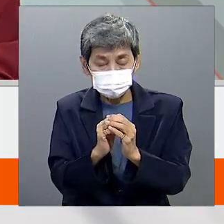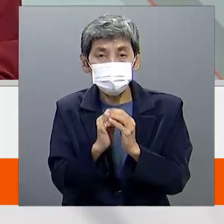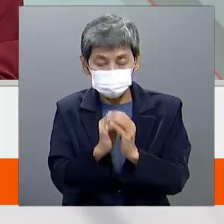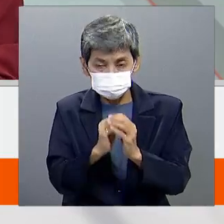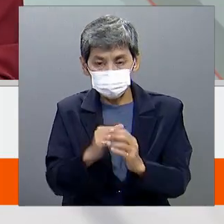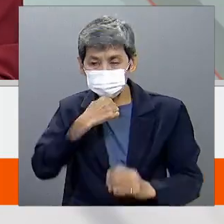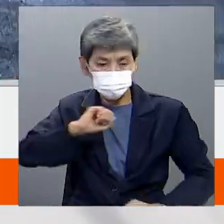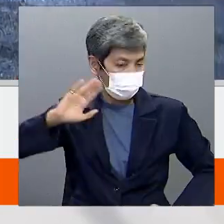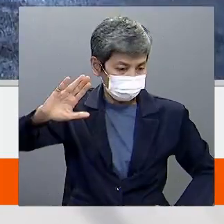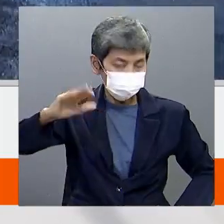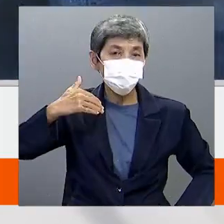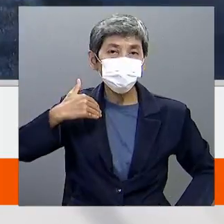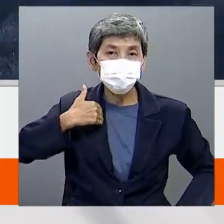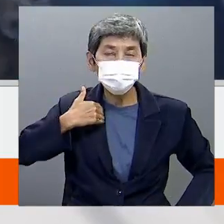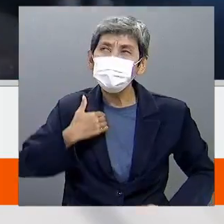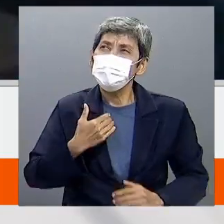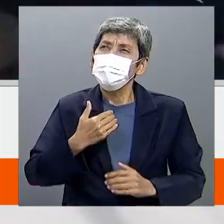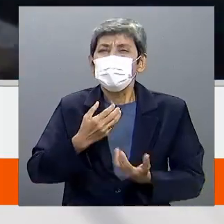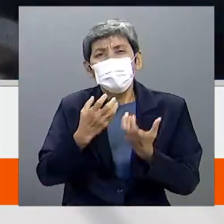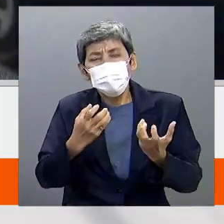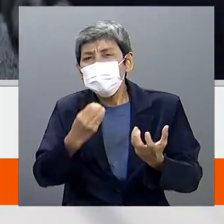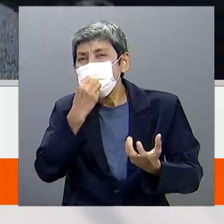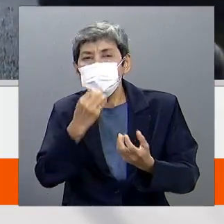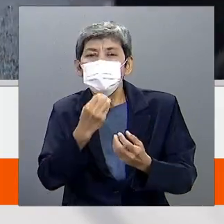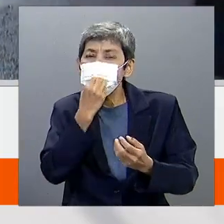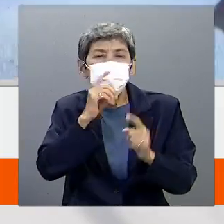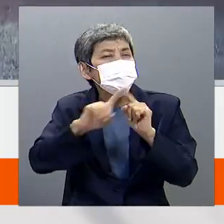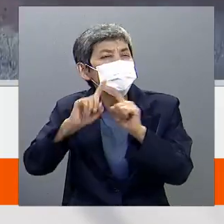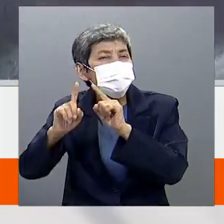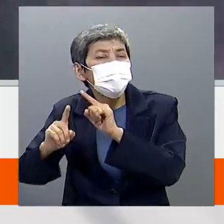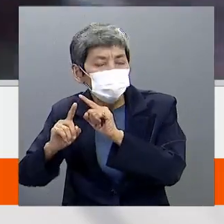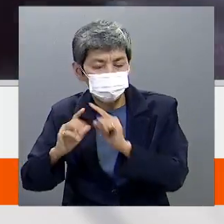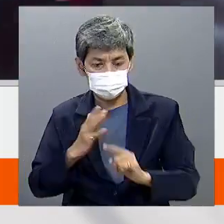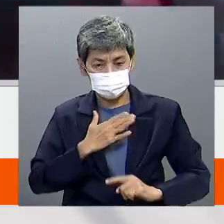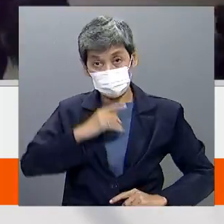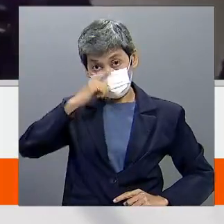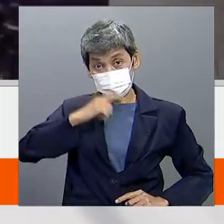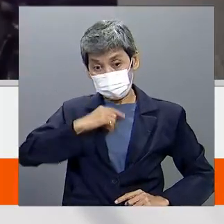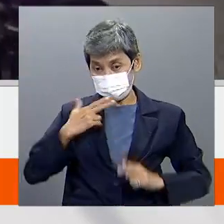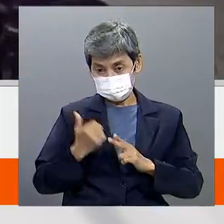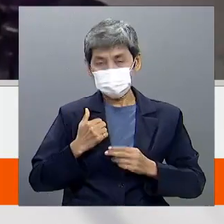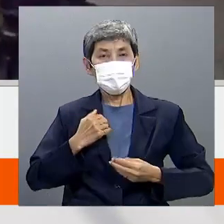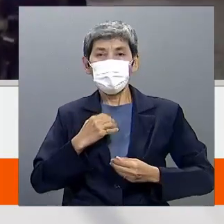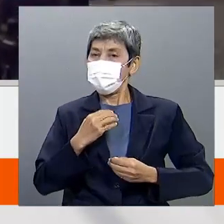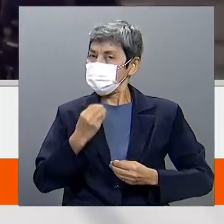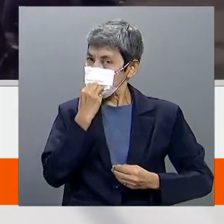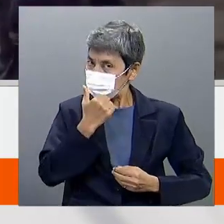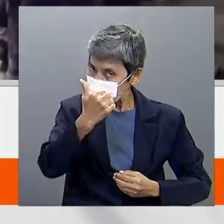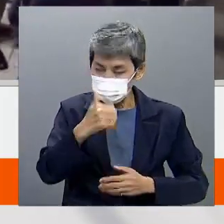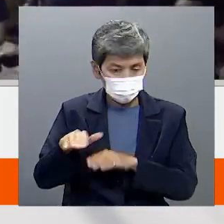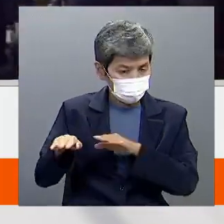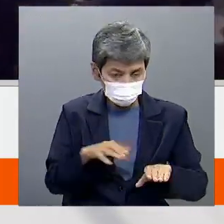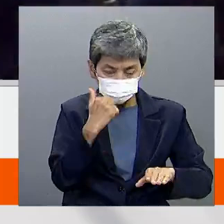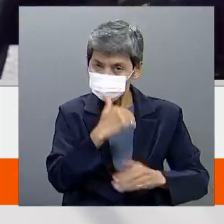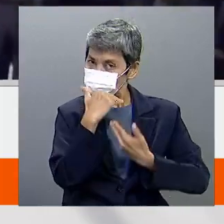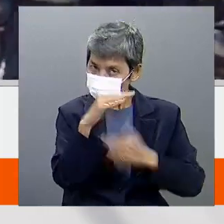ส่วนใหญ่มันก็จะเป็นสินค้าในกลุ่มอาหารนะครับแล้วเราก็เป็นครัวของโลกเราเป็นประเทศที่มีความพร้อมในเรื่องของการ